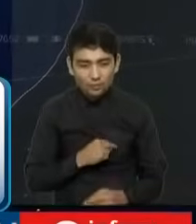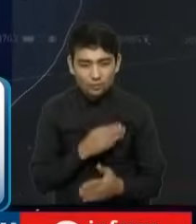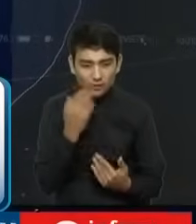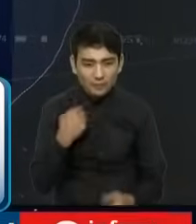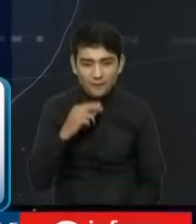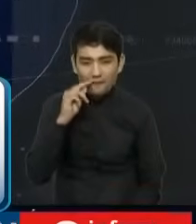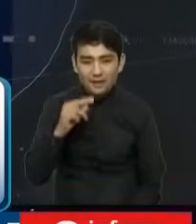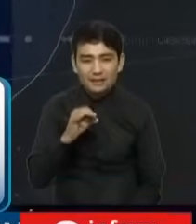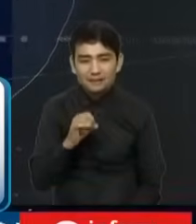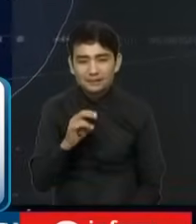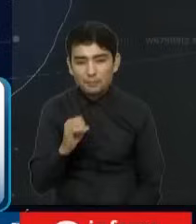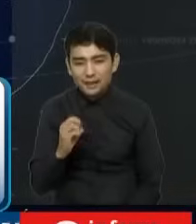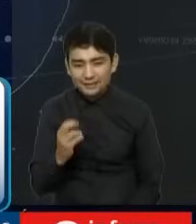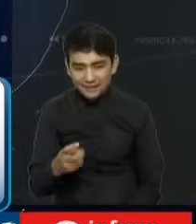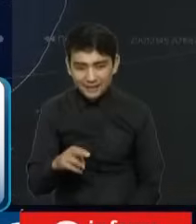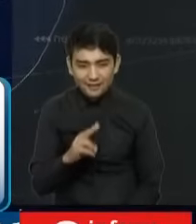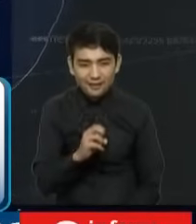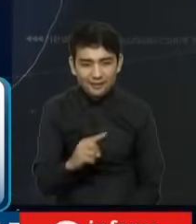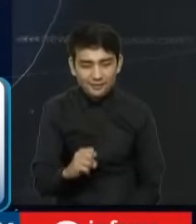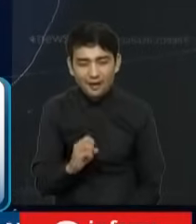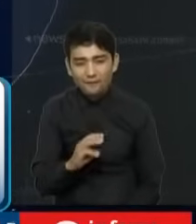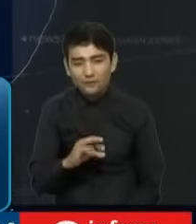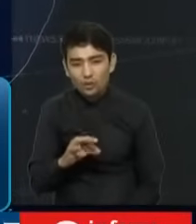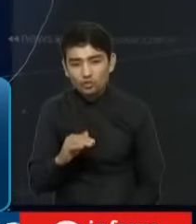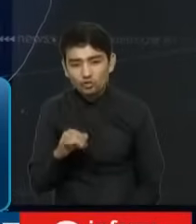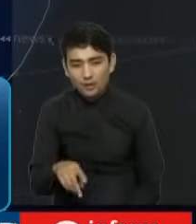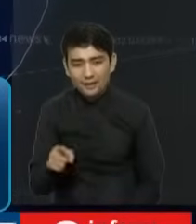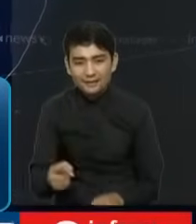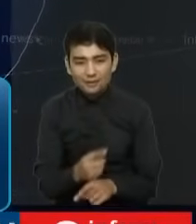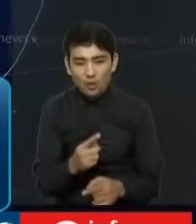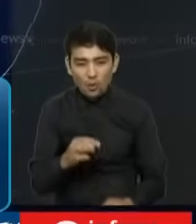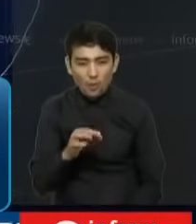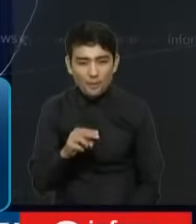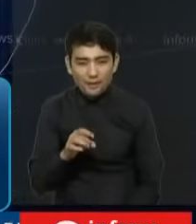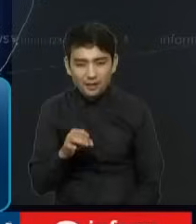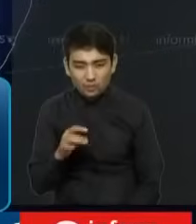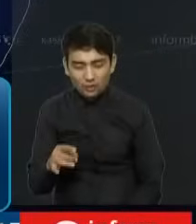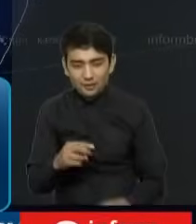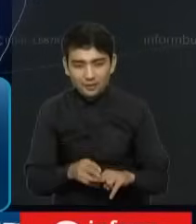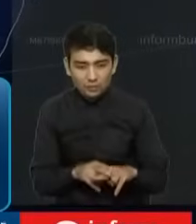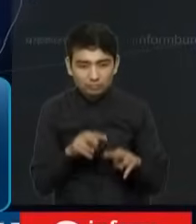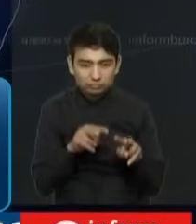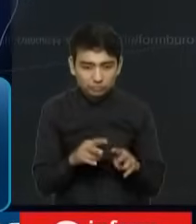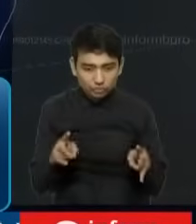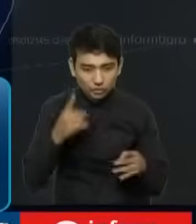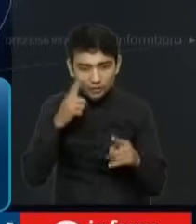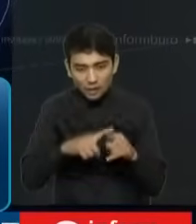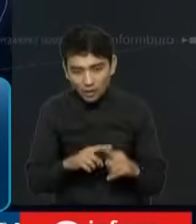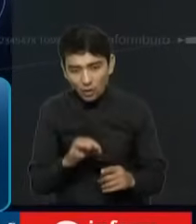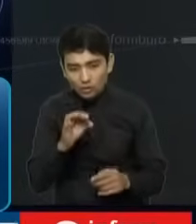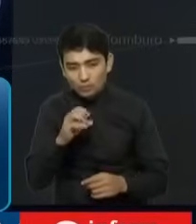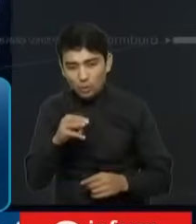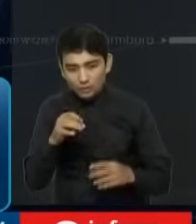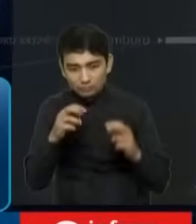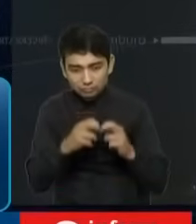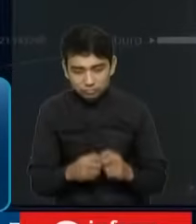обвиняем инспекцию и Казавтожол. Казавтожол – это единый оператор, который должен проводить мониторинг деятельности технического осмотра